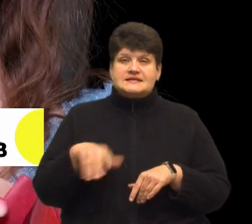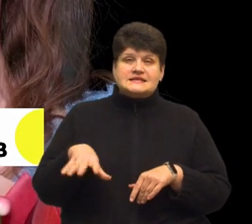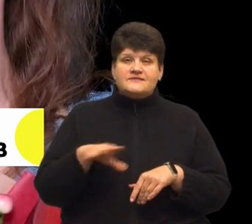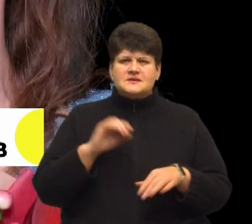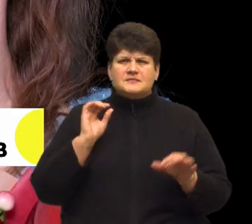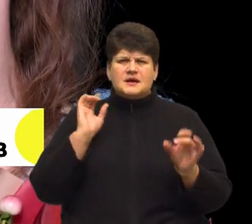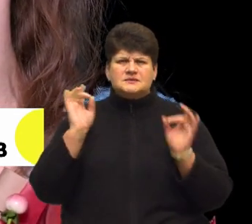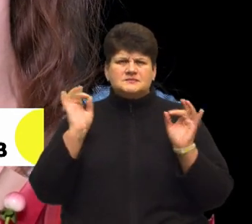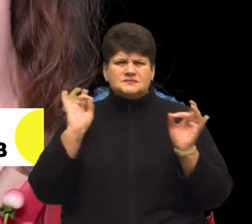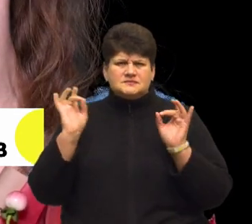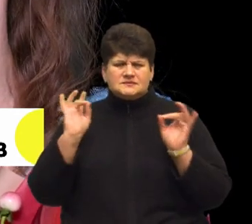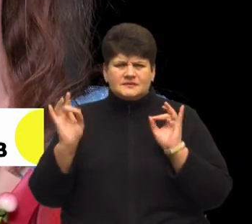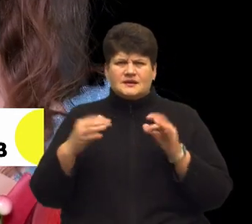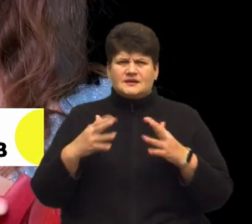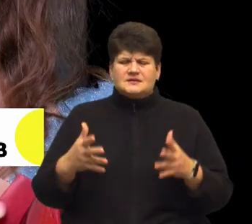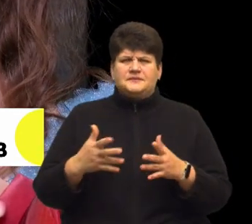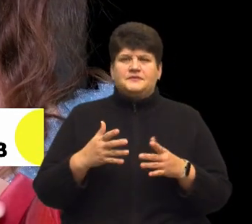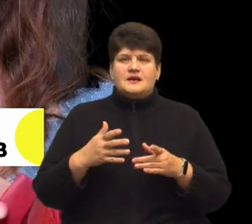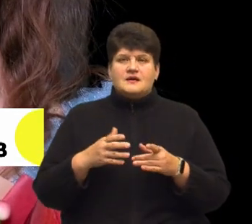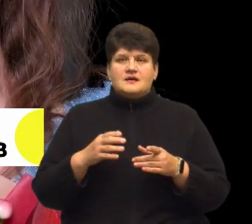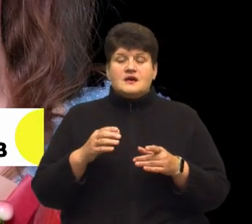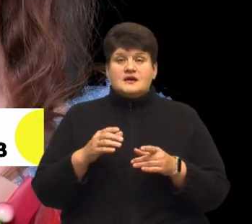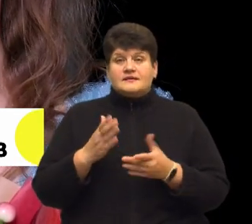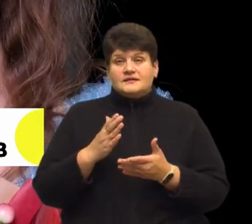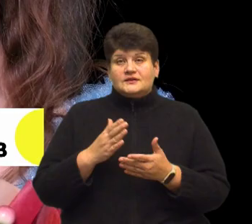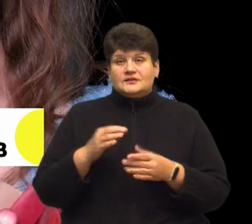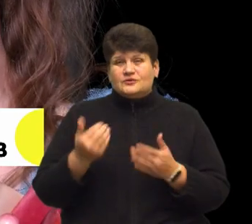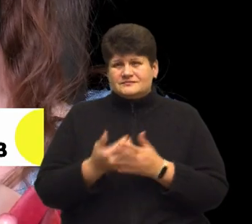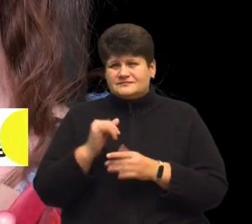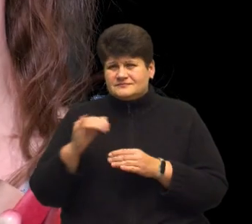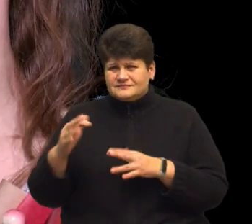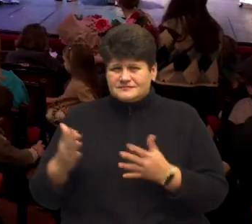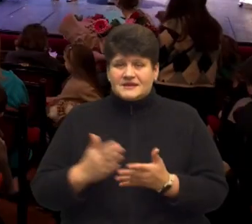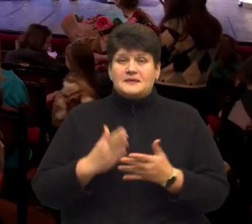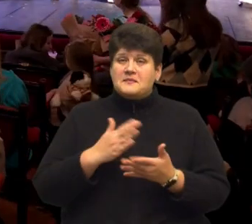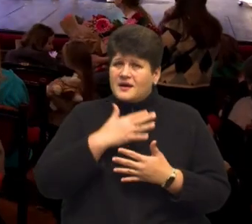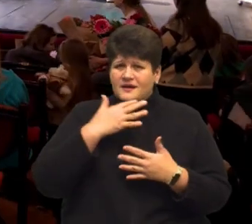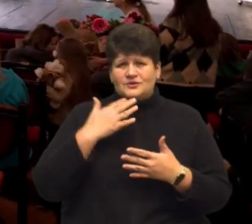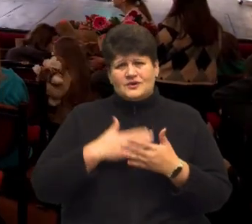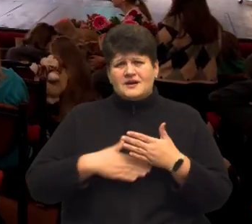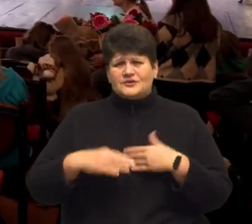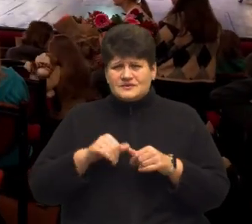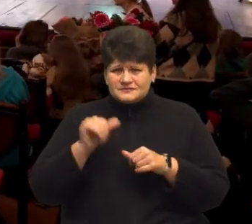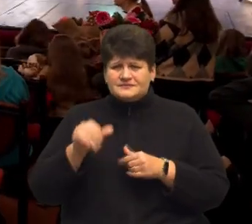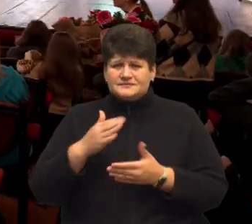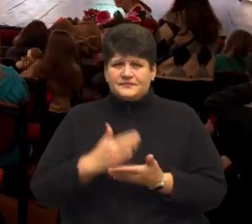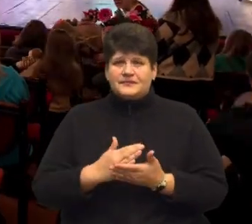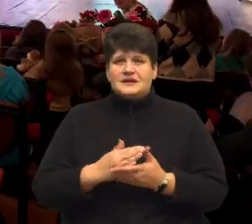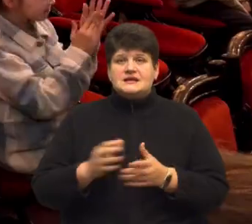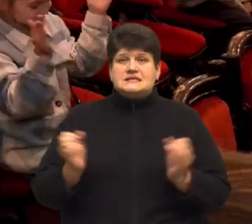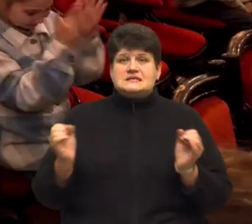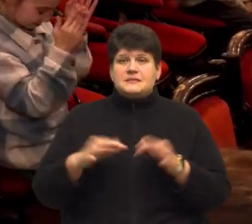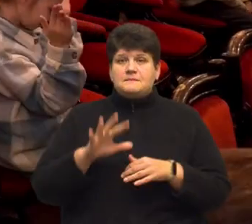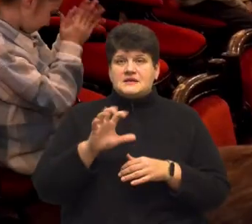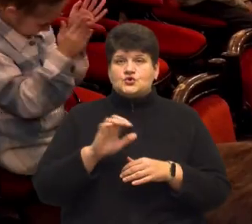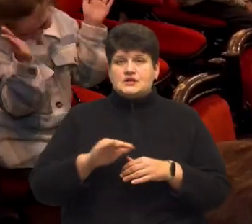тривогами і якимись тривожними новинами є є багато і радості у театрі зібрали Майже 500 дітей з усієї